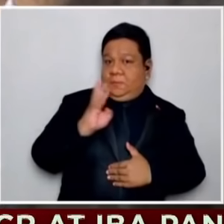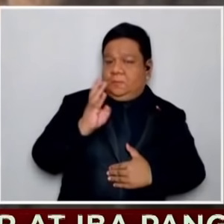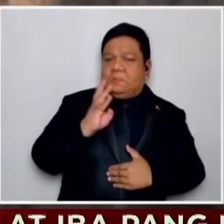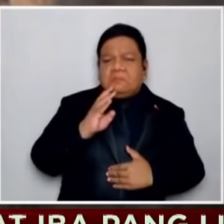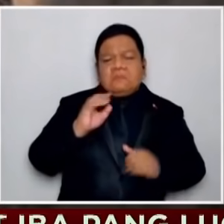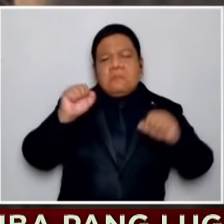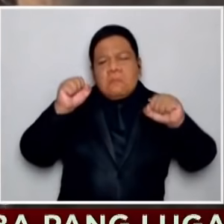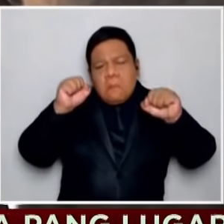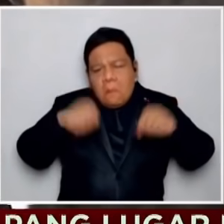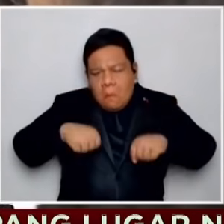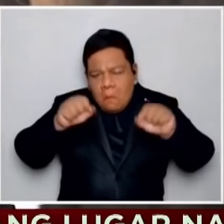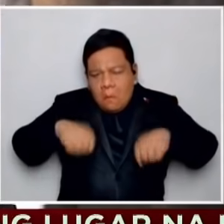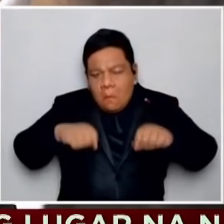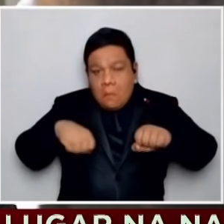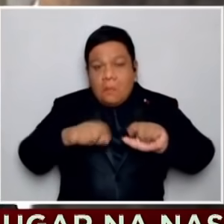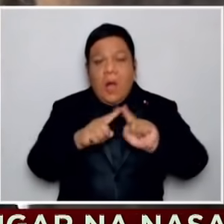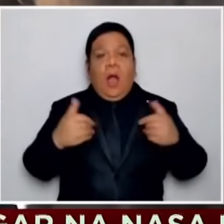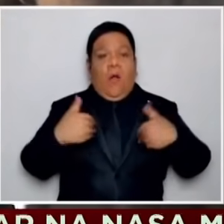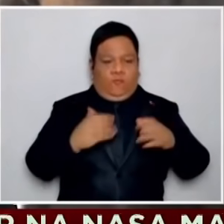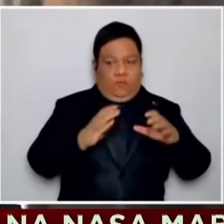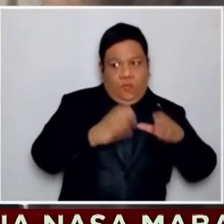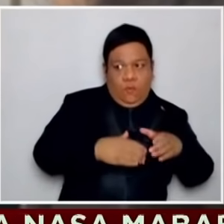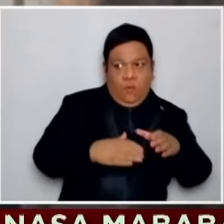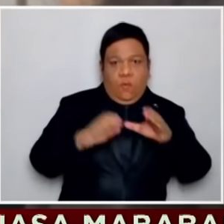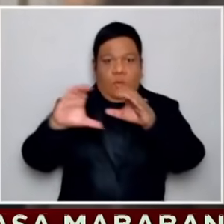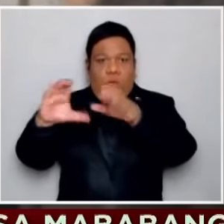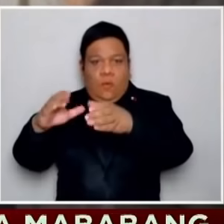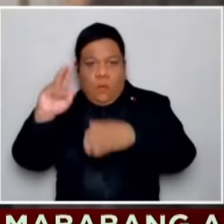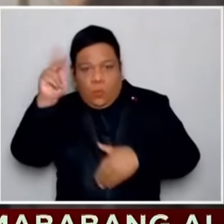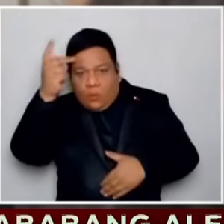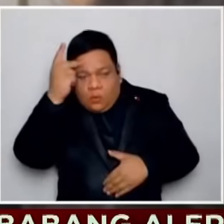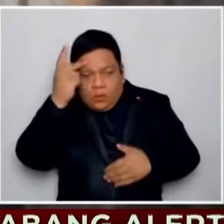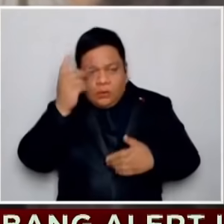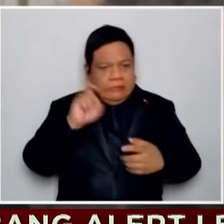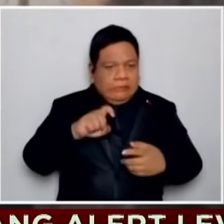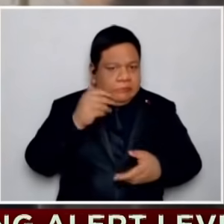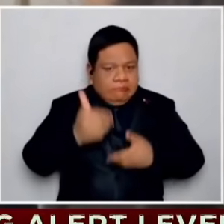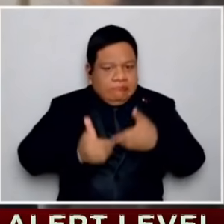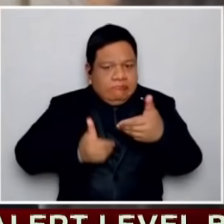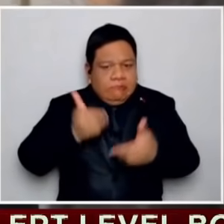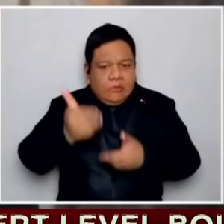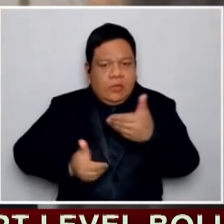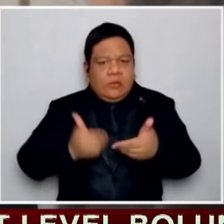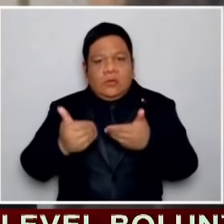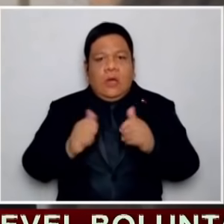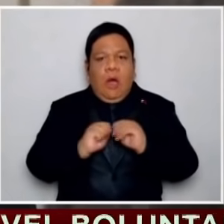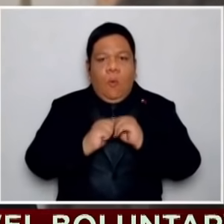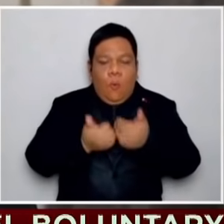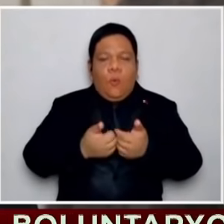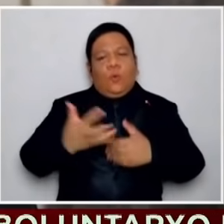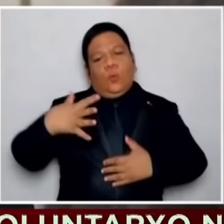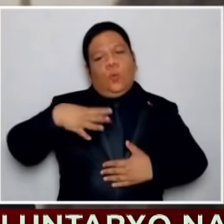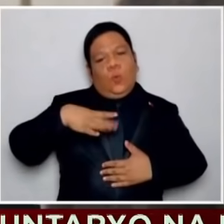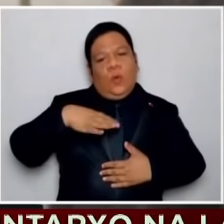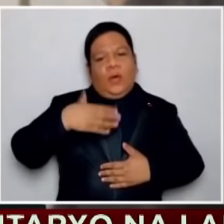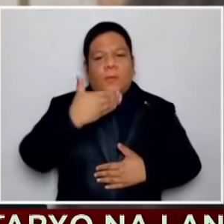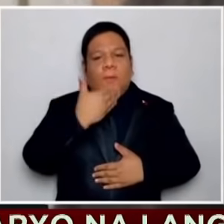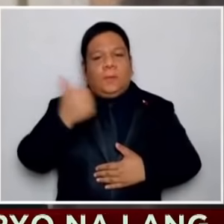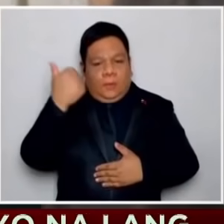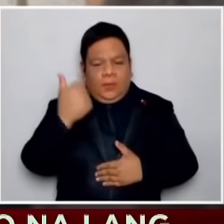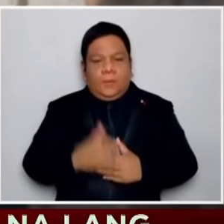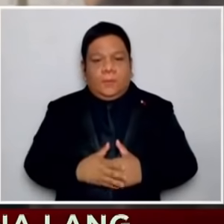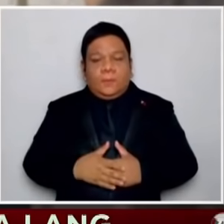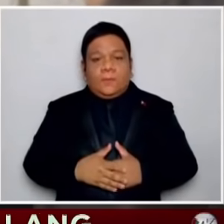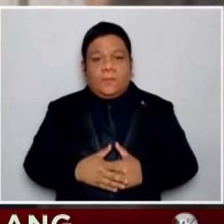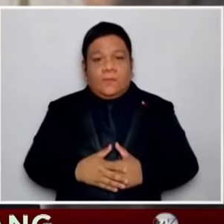meron po kaming partido at meron po proseso na dapat sundin, antayin na lang po natin. Ako po'y